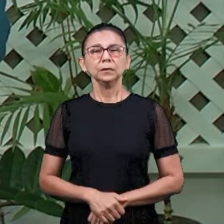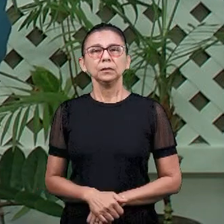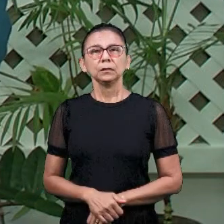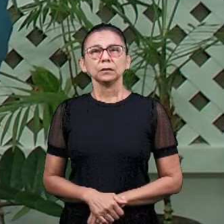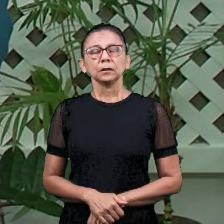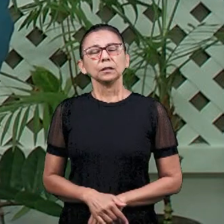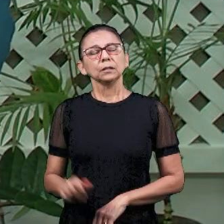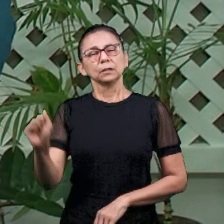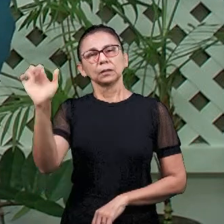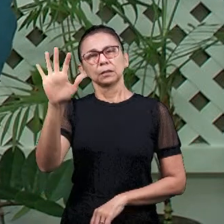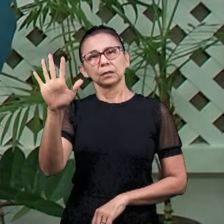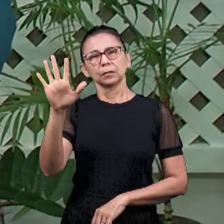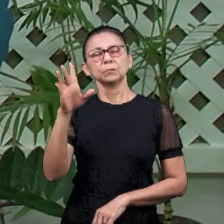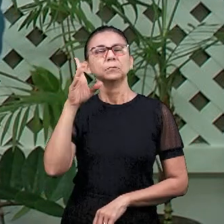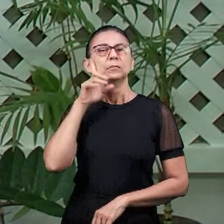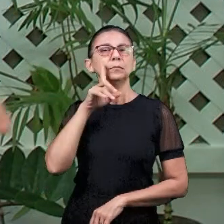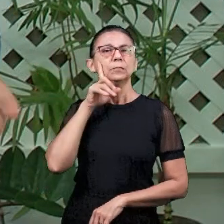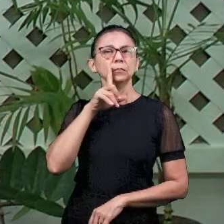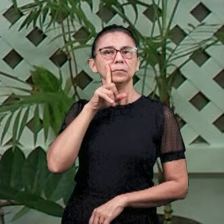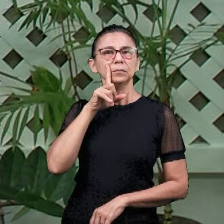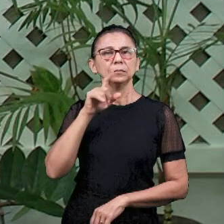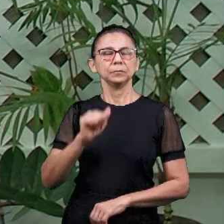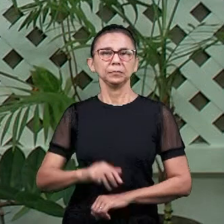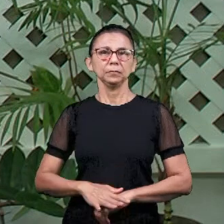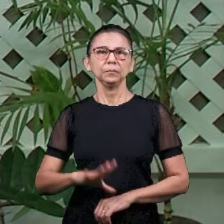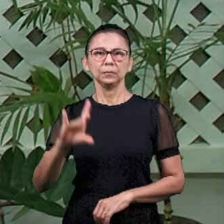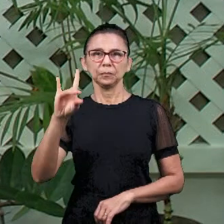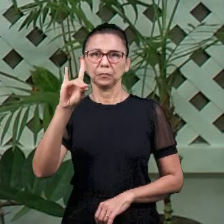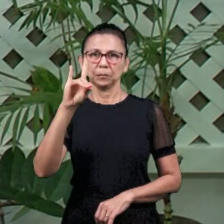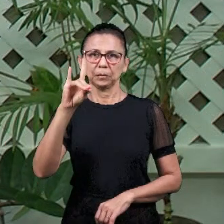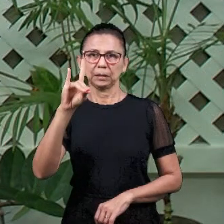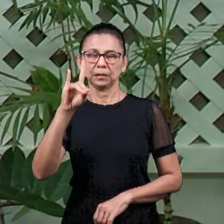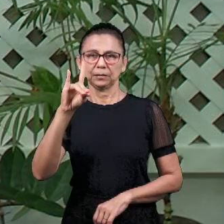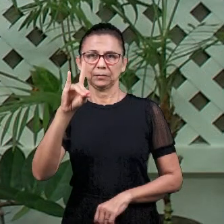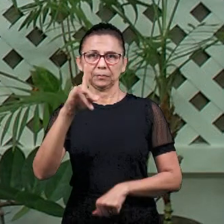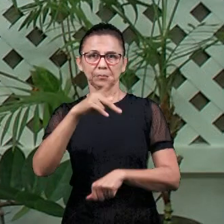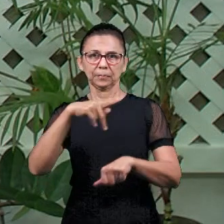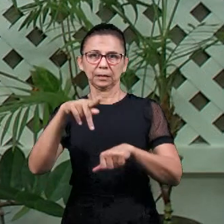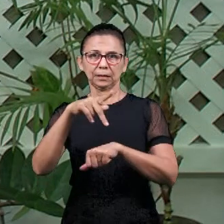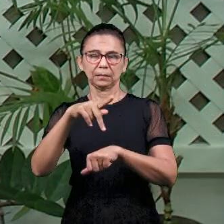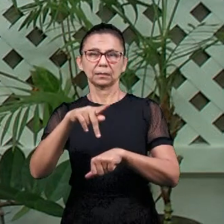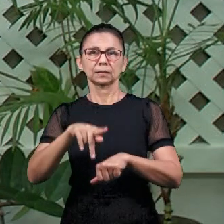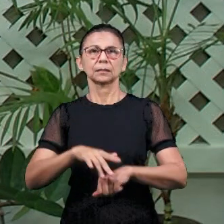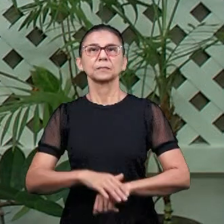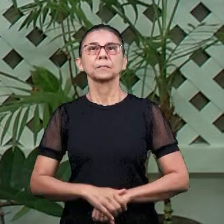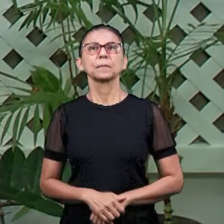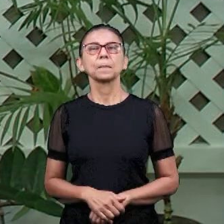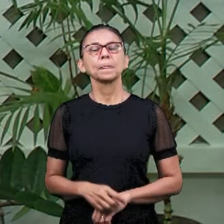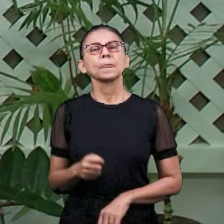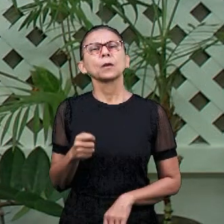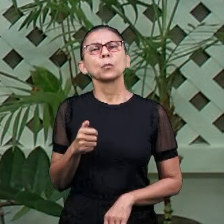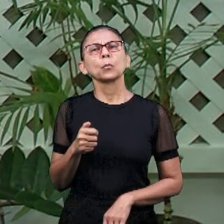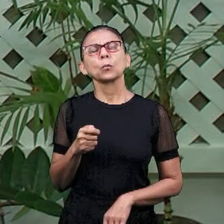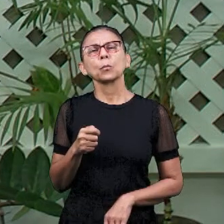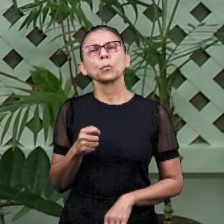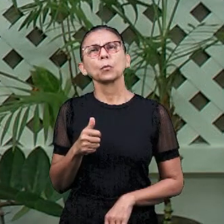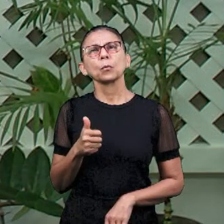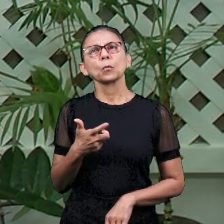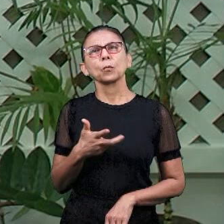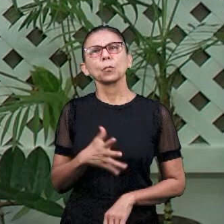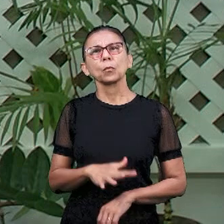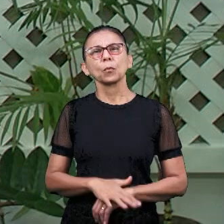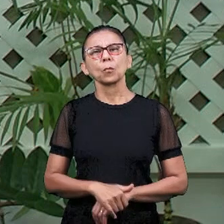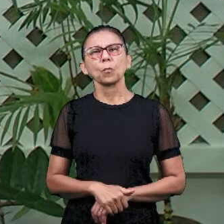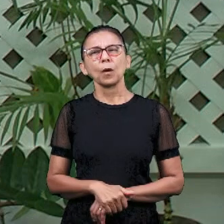Bolivie. Bolivie, c'est un exemple. Bolivie, c'est presque à côté des États-Unis. Portugal, il y a un